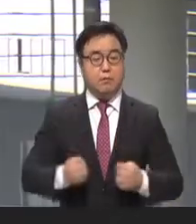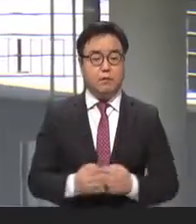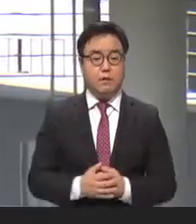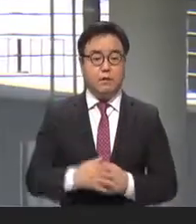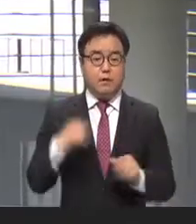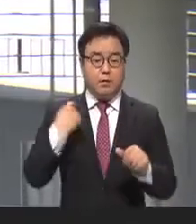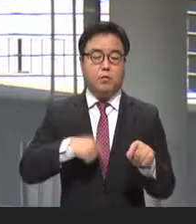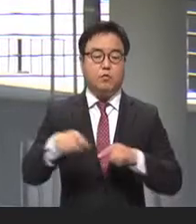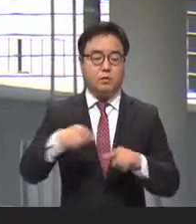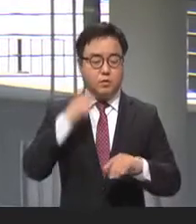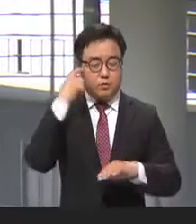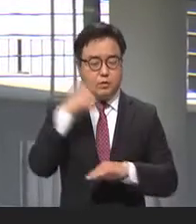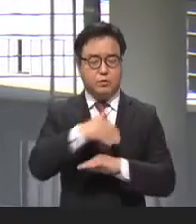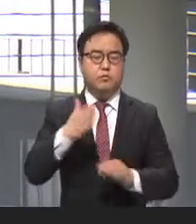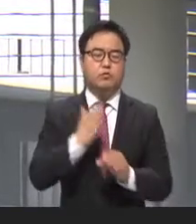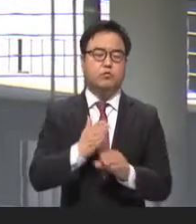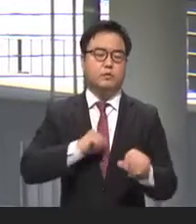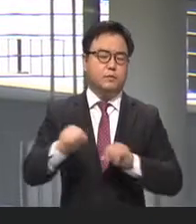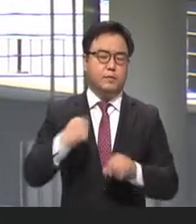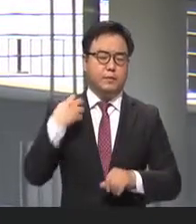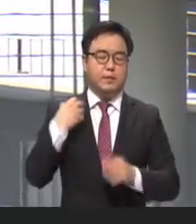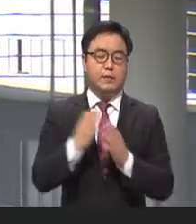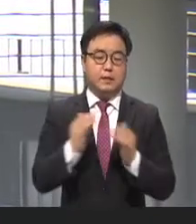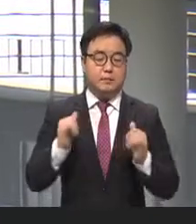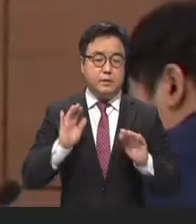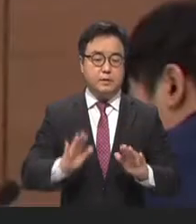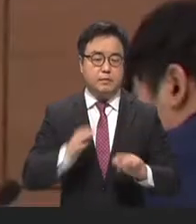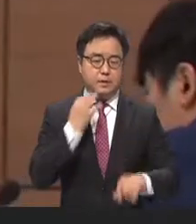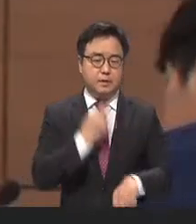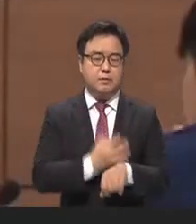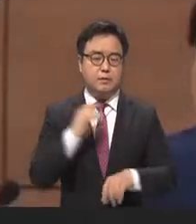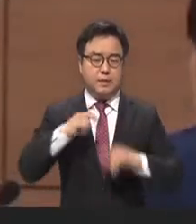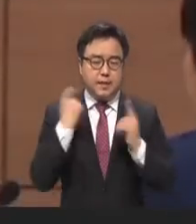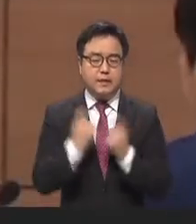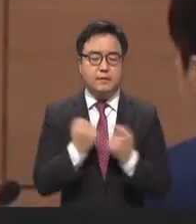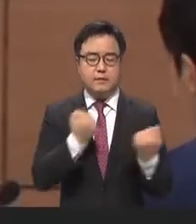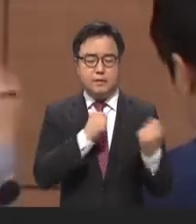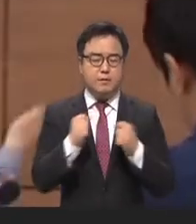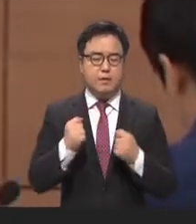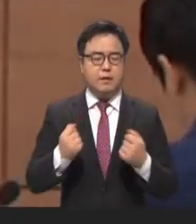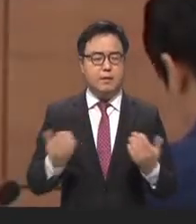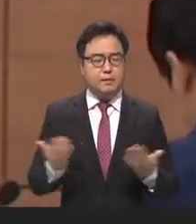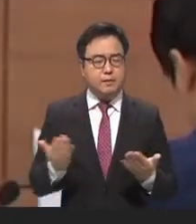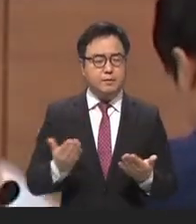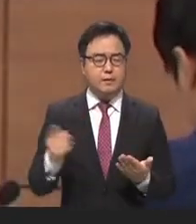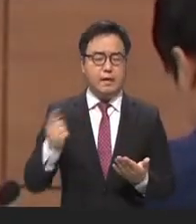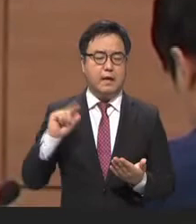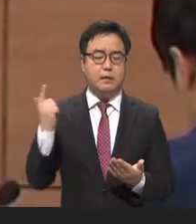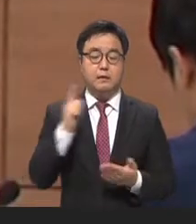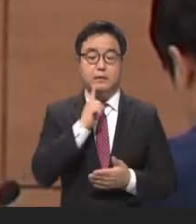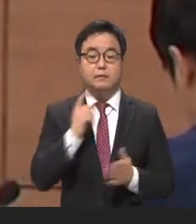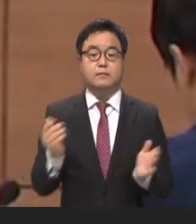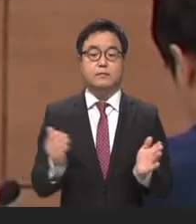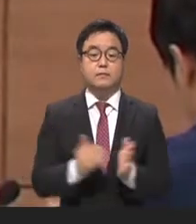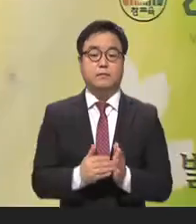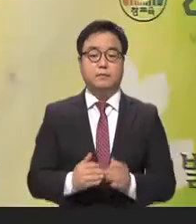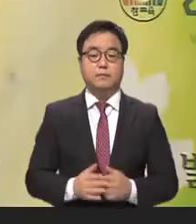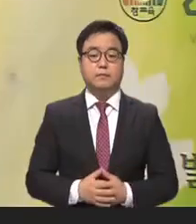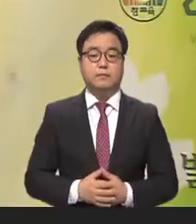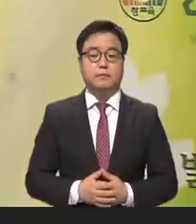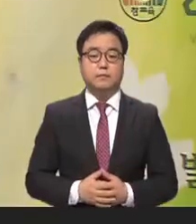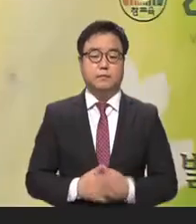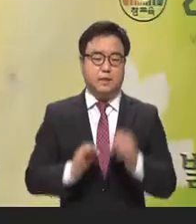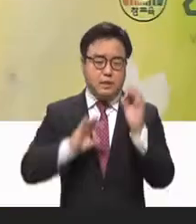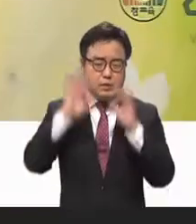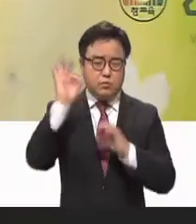교육정책에 축을 담당하는 인물들인만큼인 탈로 치부해선 안 된다는게 교육계의 중론입니다 어떤